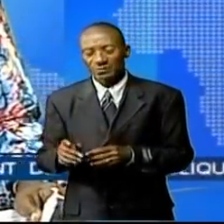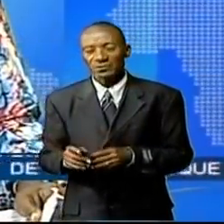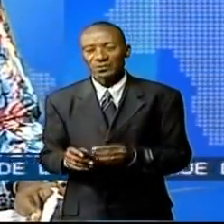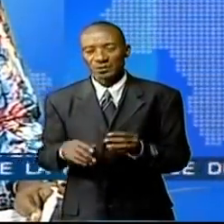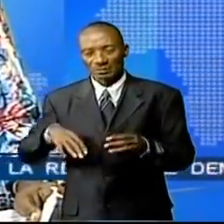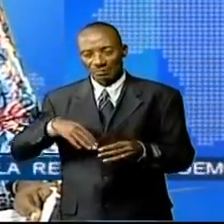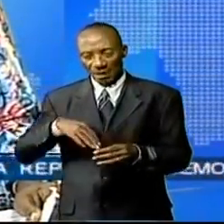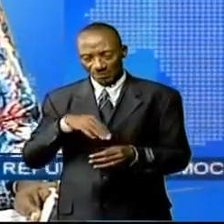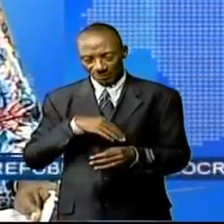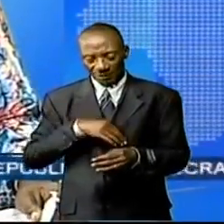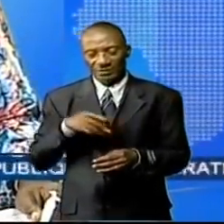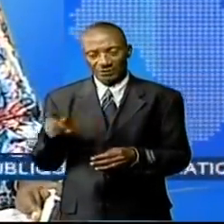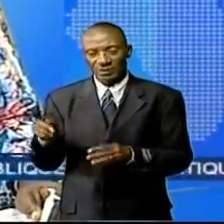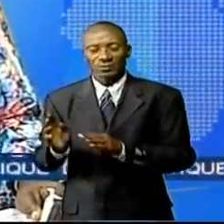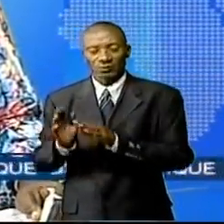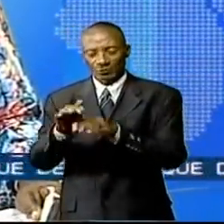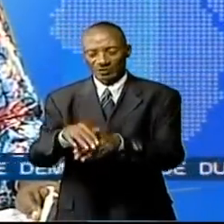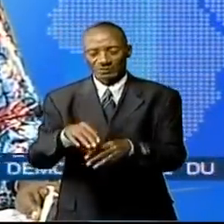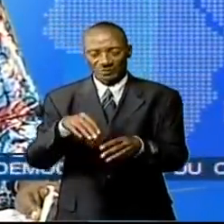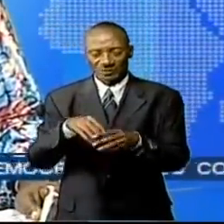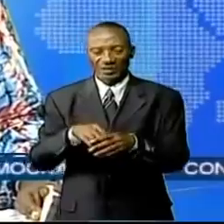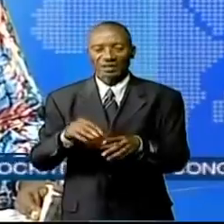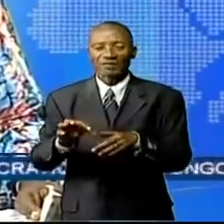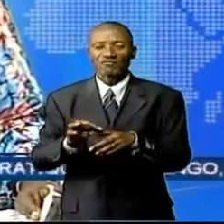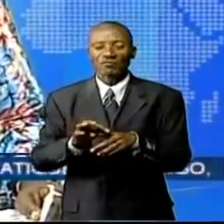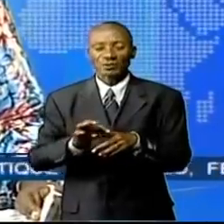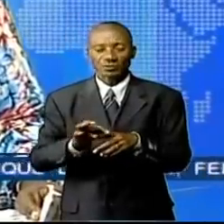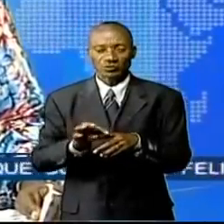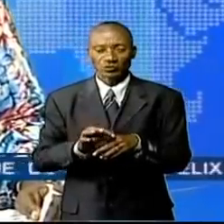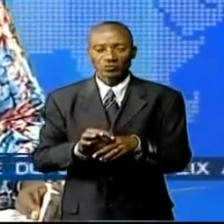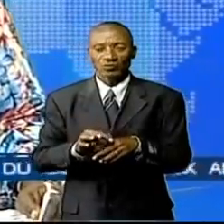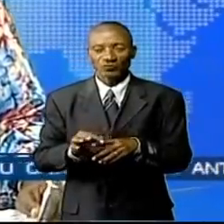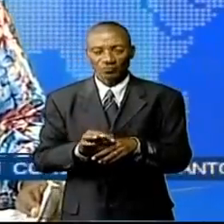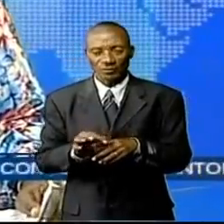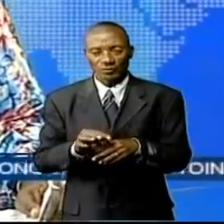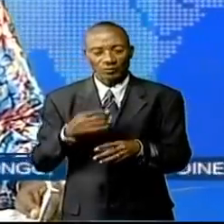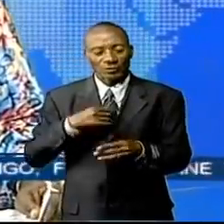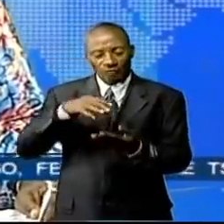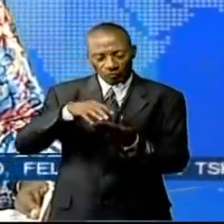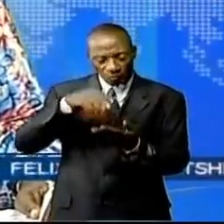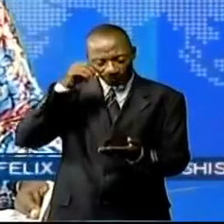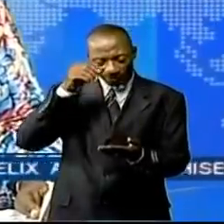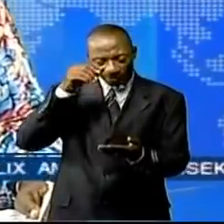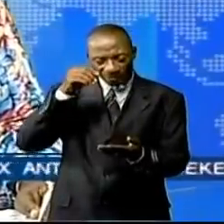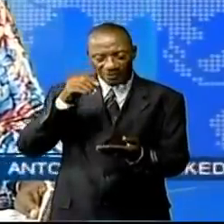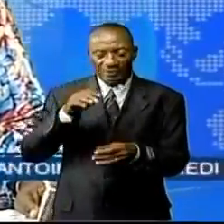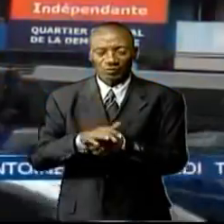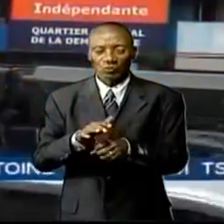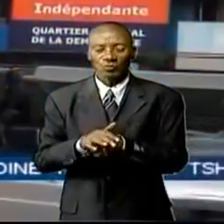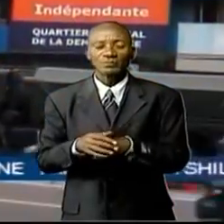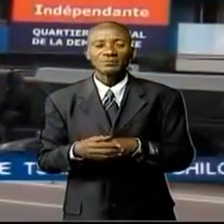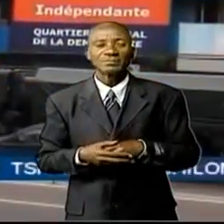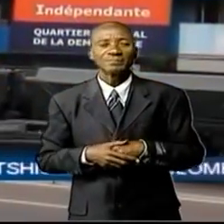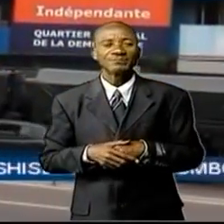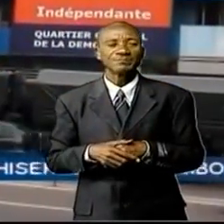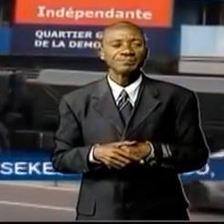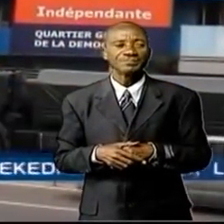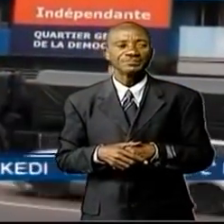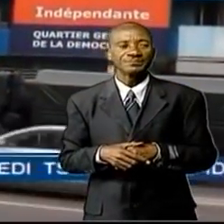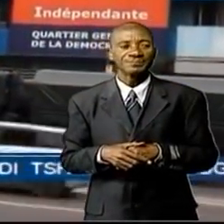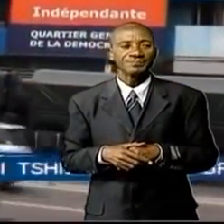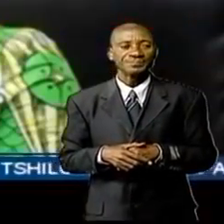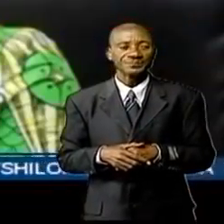Léopold Domouyembe, c'était au cours d'une journée de sensibilisation, nous fait savoir Eric Kabamba. Les